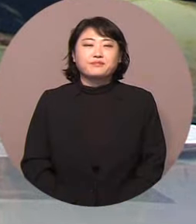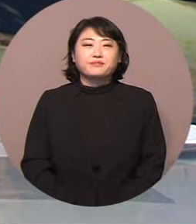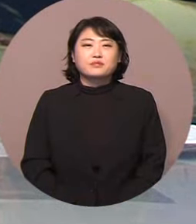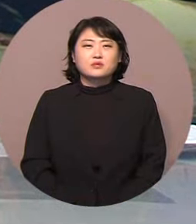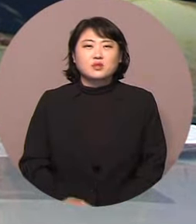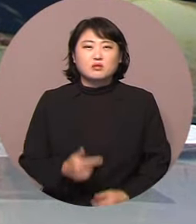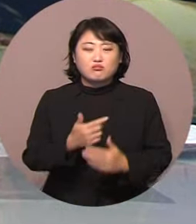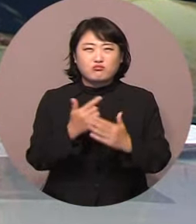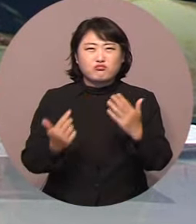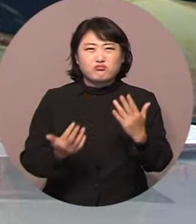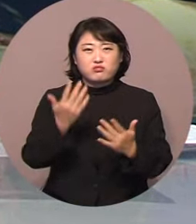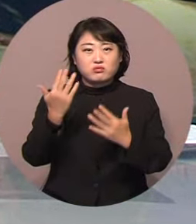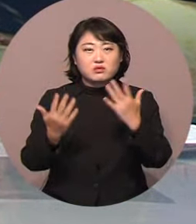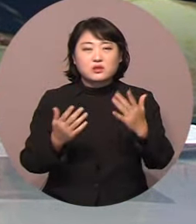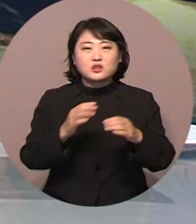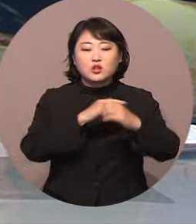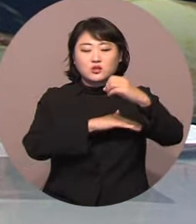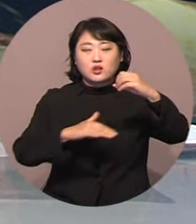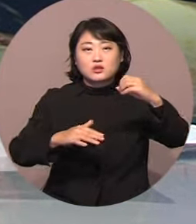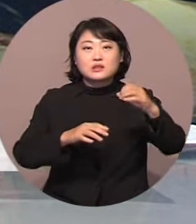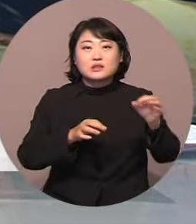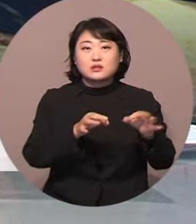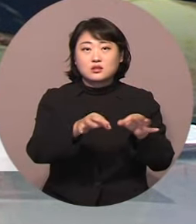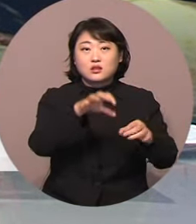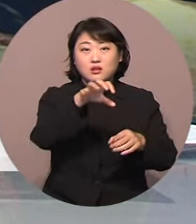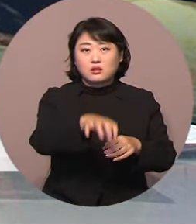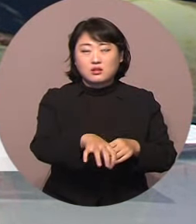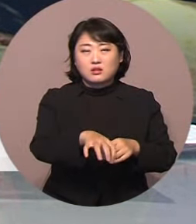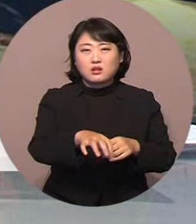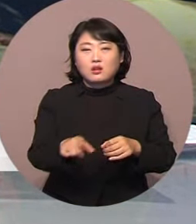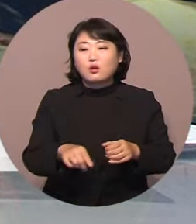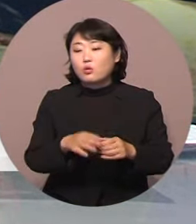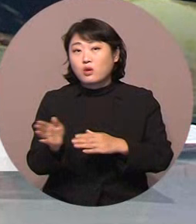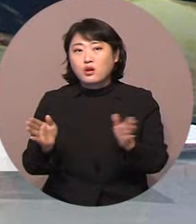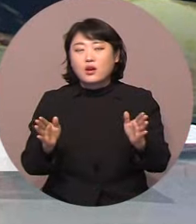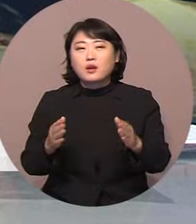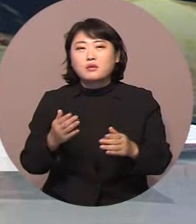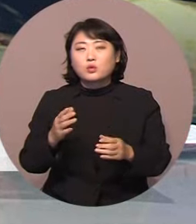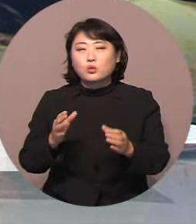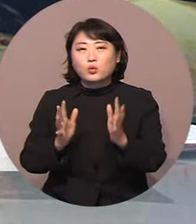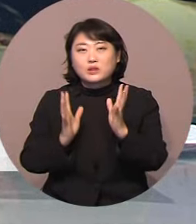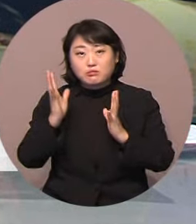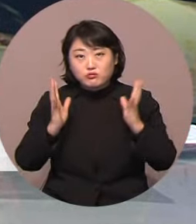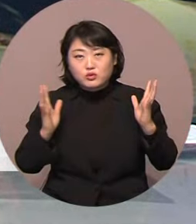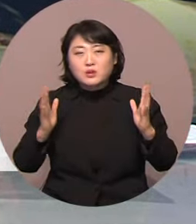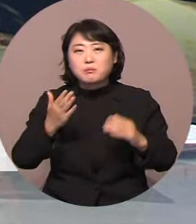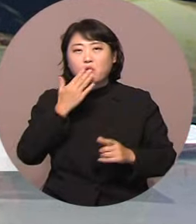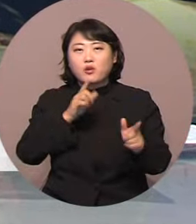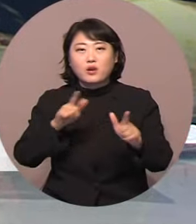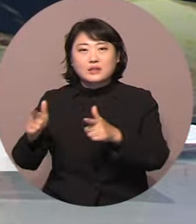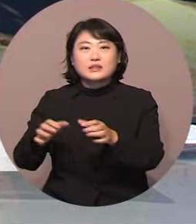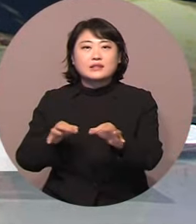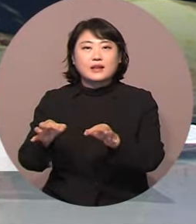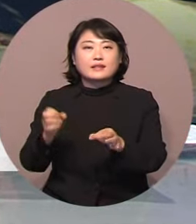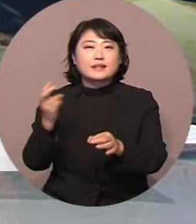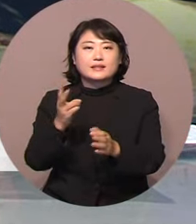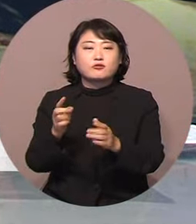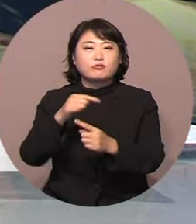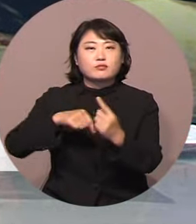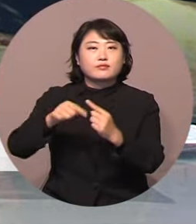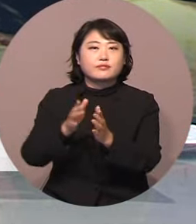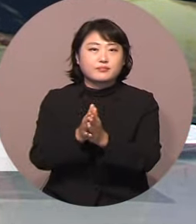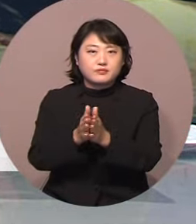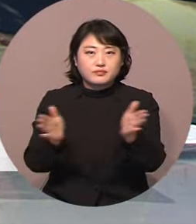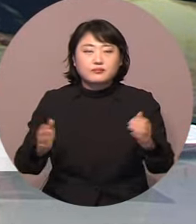큰 불이 났던 서천 특화시장에서 화마를 피한 농산물동과 먹거리동이 설 명절 앞두고 일부 영업을